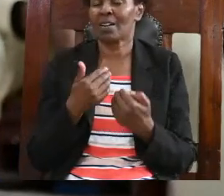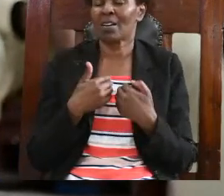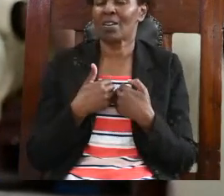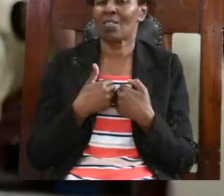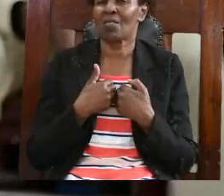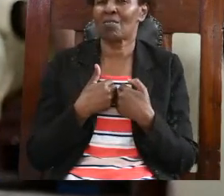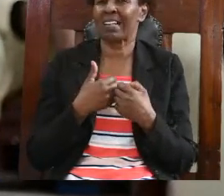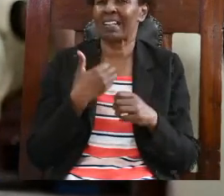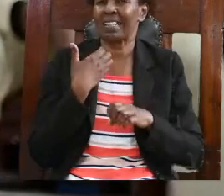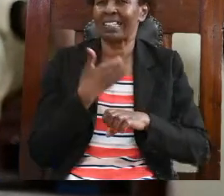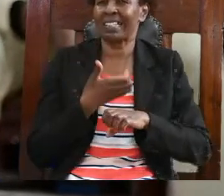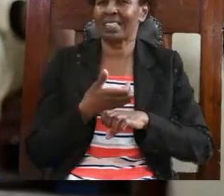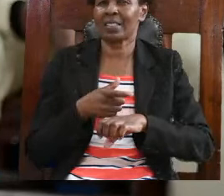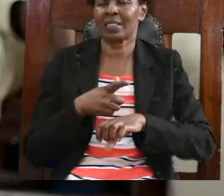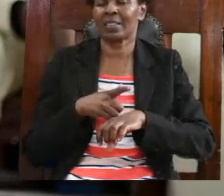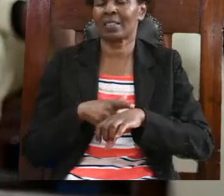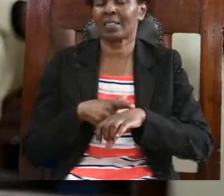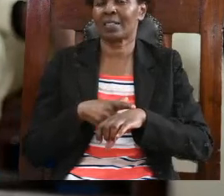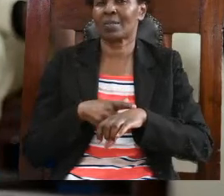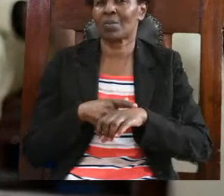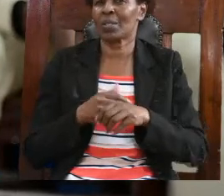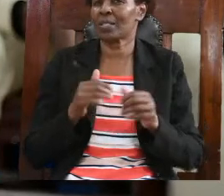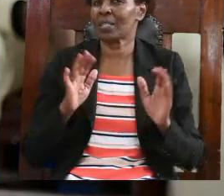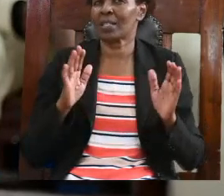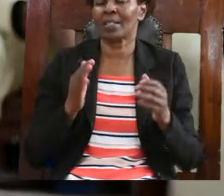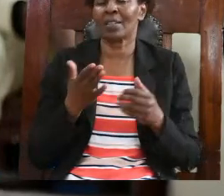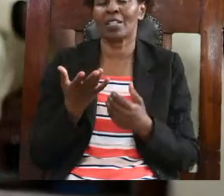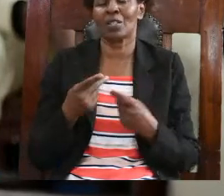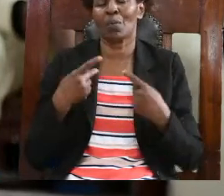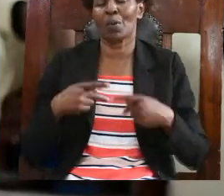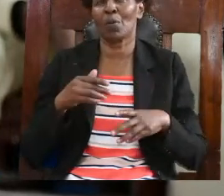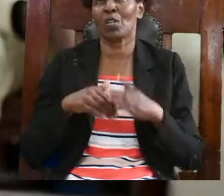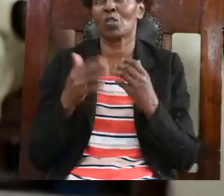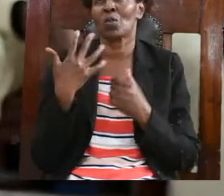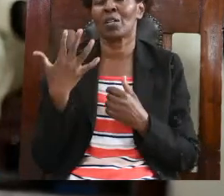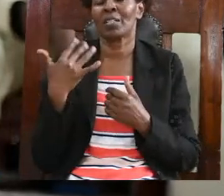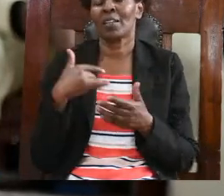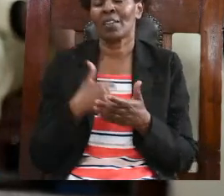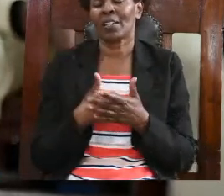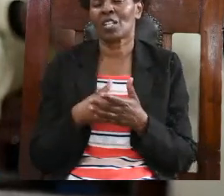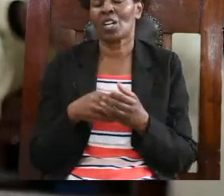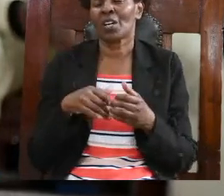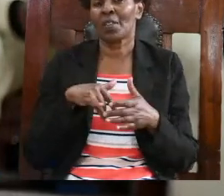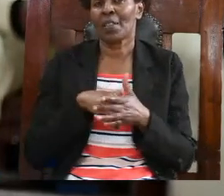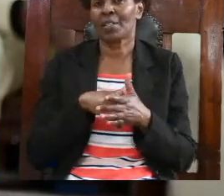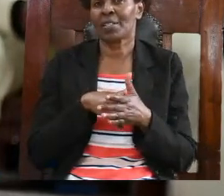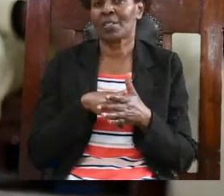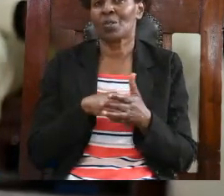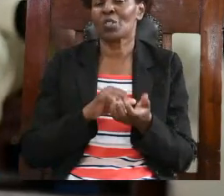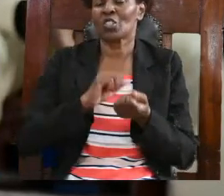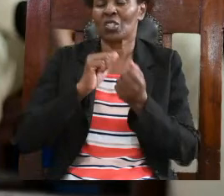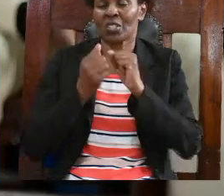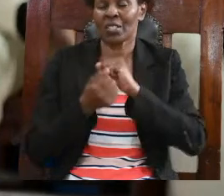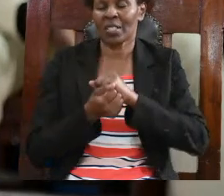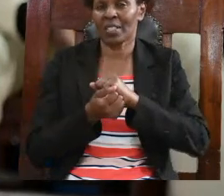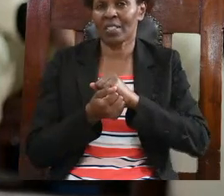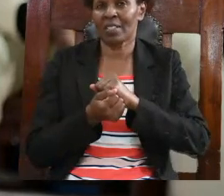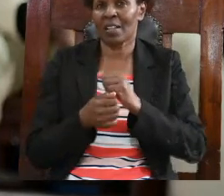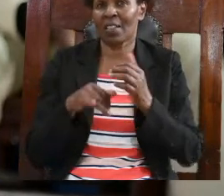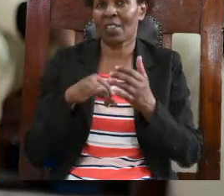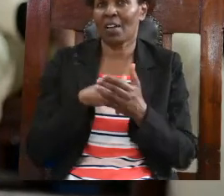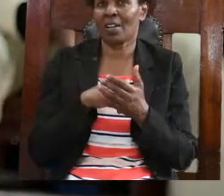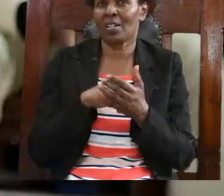ambazo ni ngumu sana, tuwaweka mikononi mwako ili uwatembele, kubadilisha hali zile,